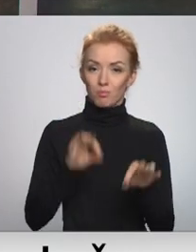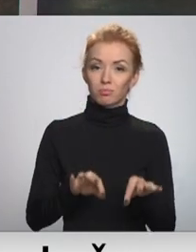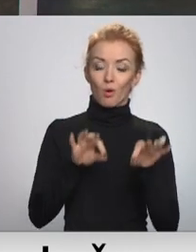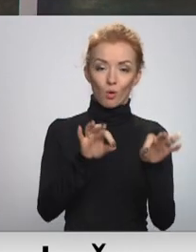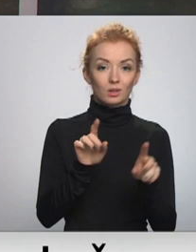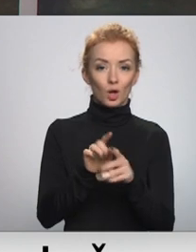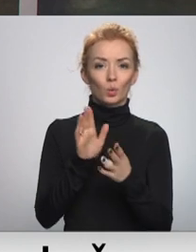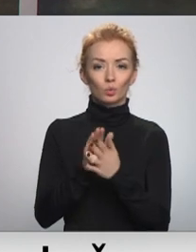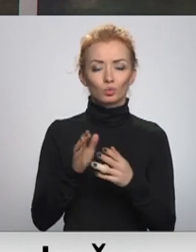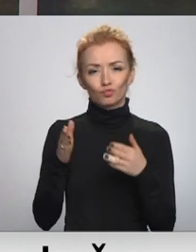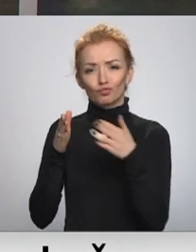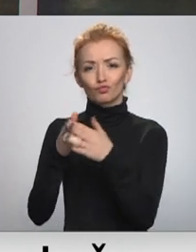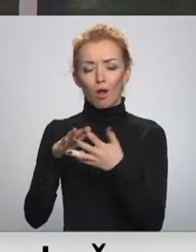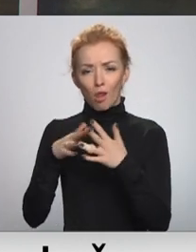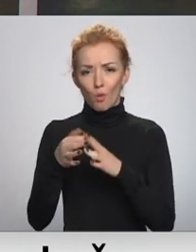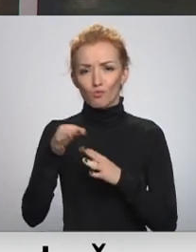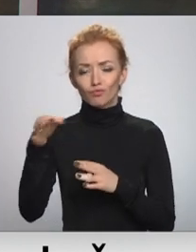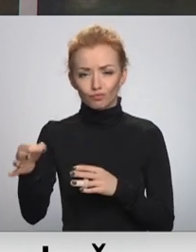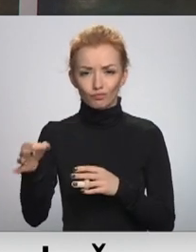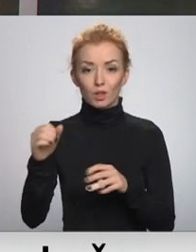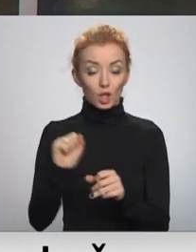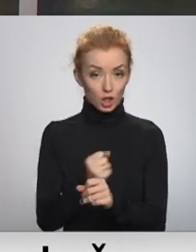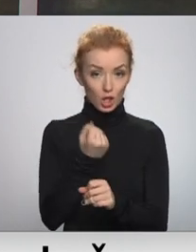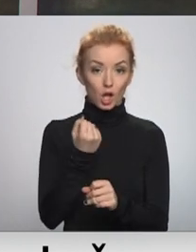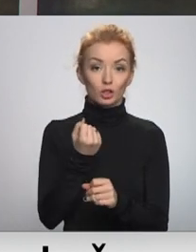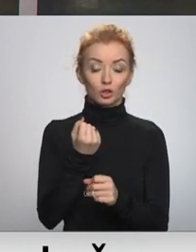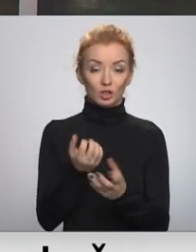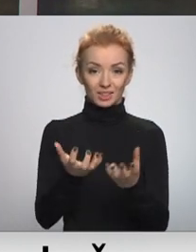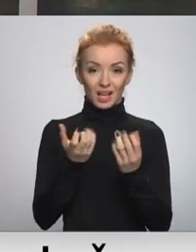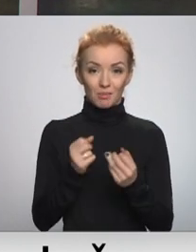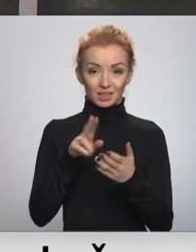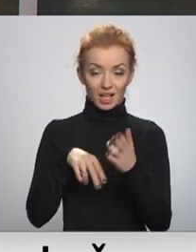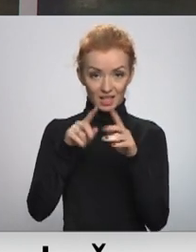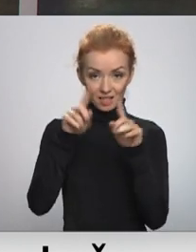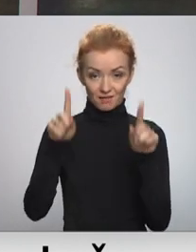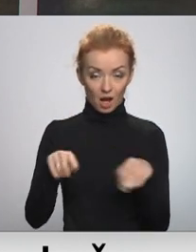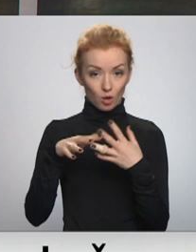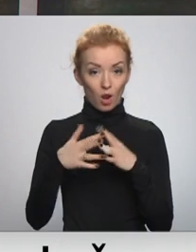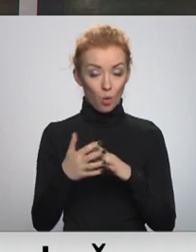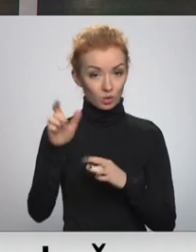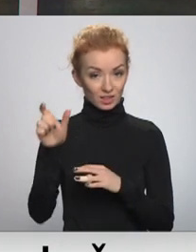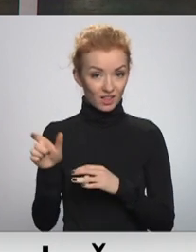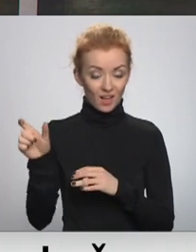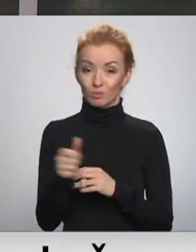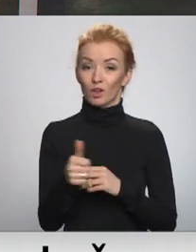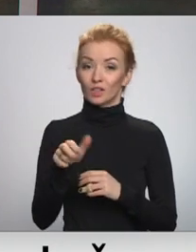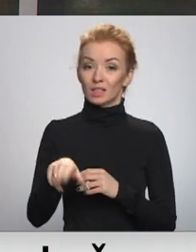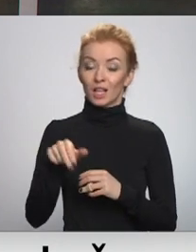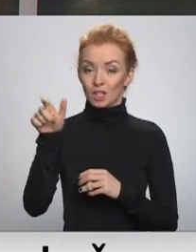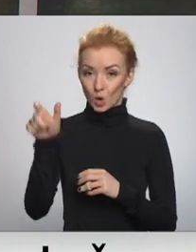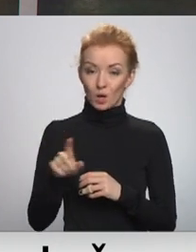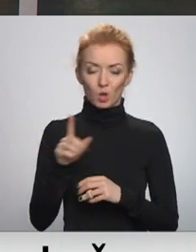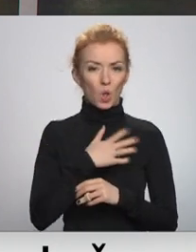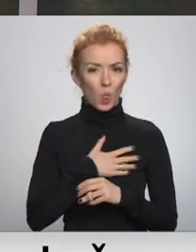uz attālākajiem lauku ciemiem un viencētām, taču saņemt certifikātus lauku iedzīvotājiem, it īpaši senioriem, dažkārt